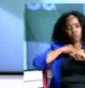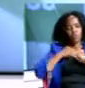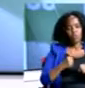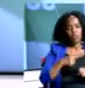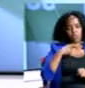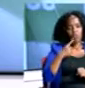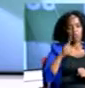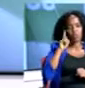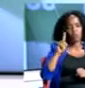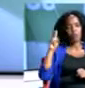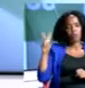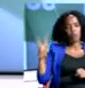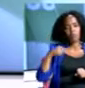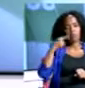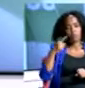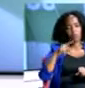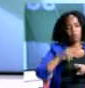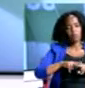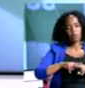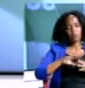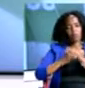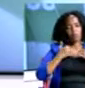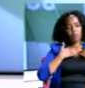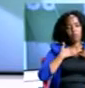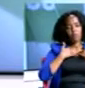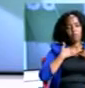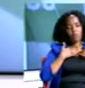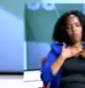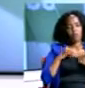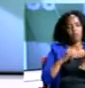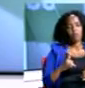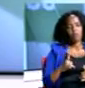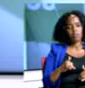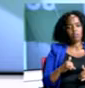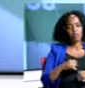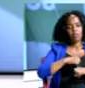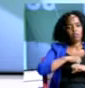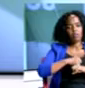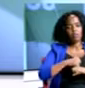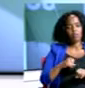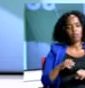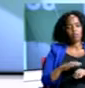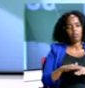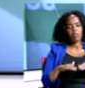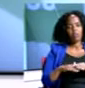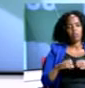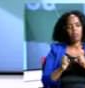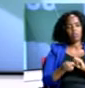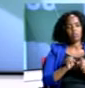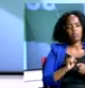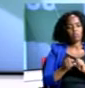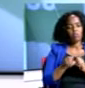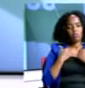kami thok kelam kah amejira itu, arkol, ya ama hala naga kini telefonu, rajjiru dan dauk